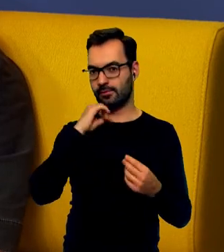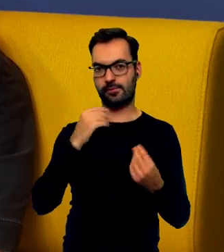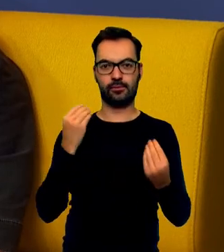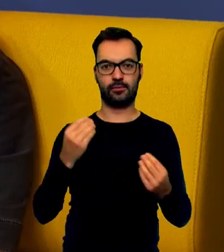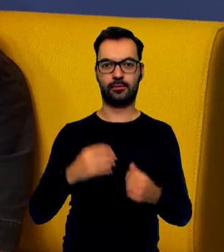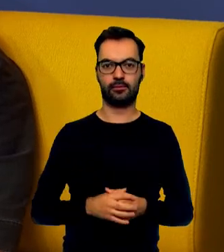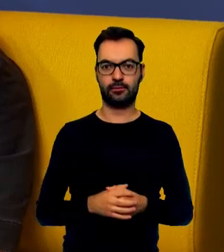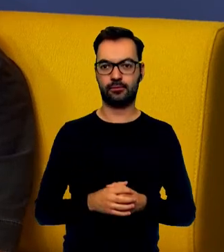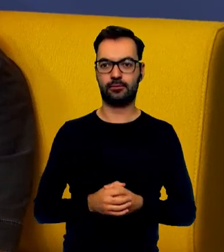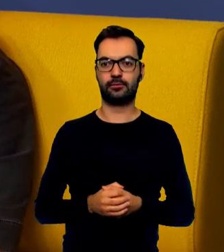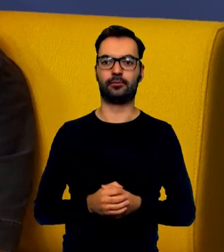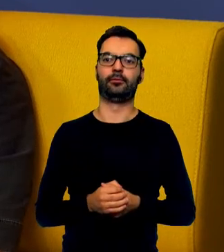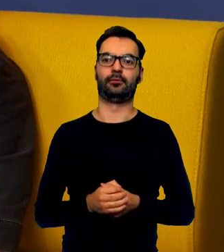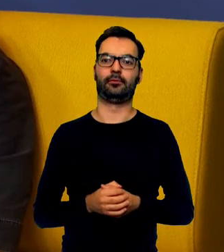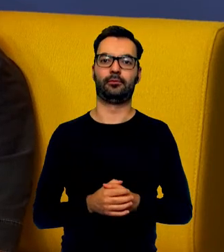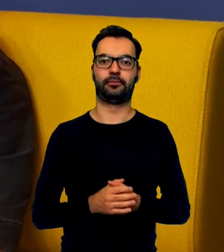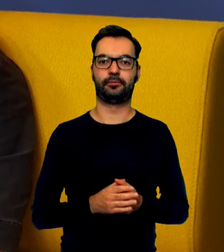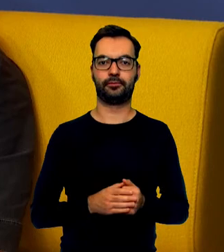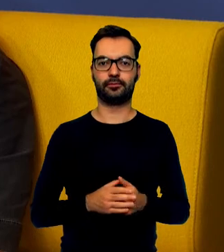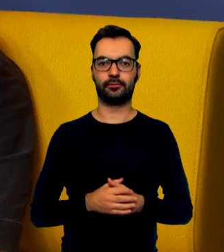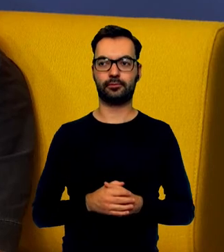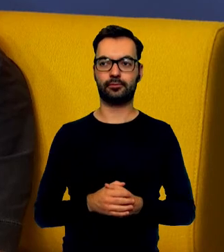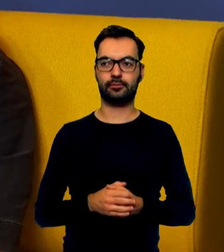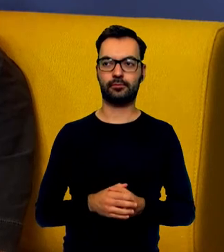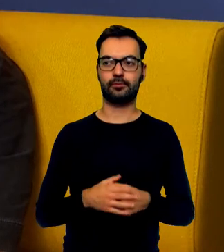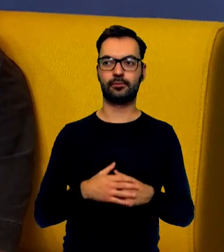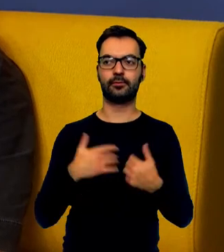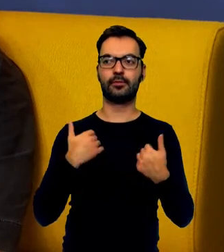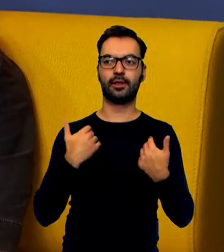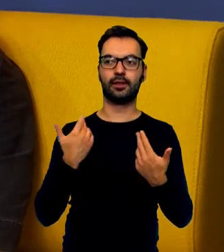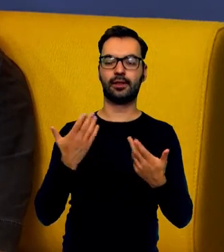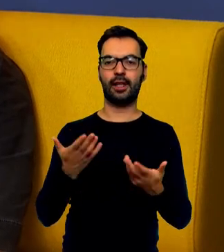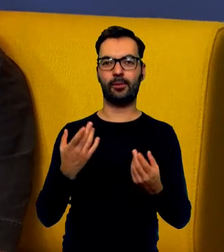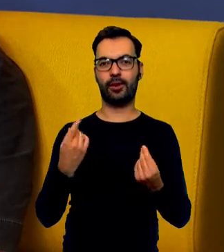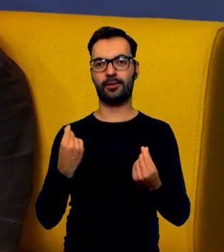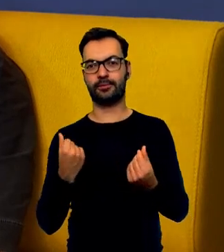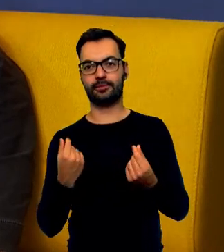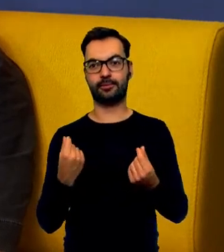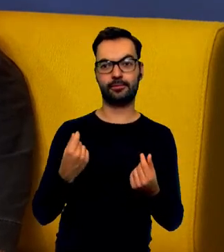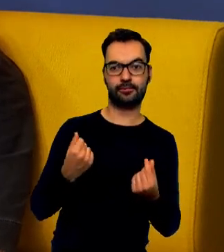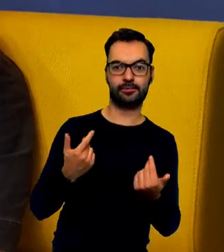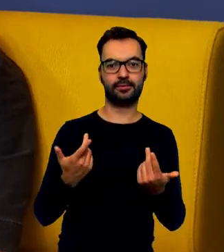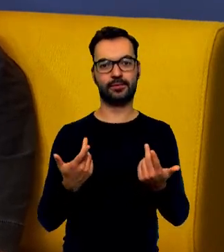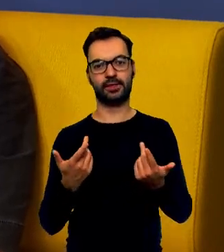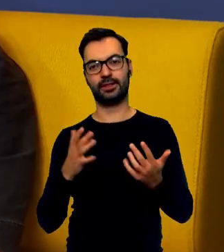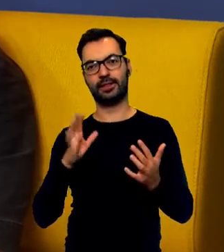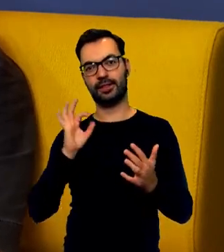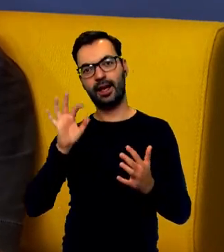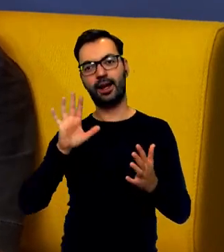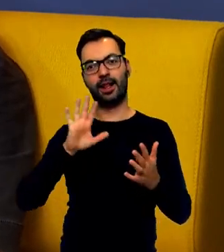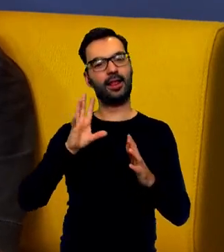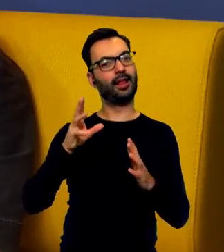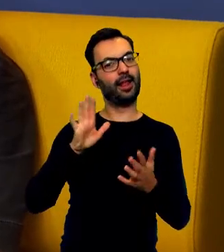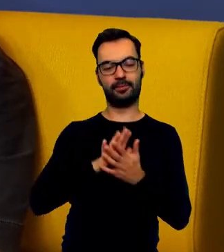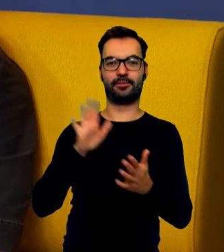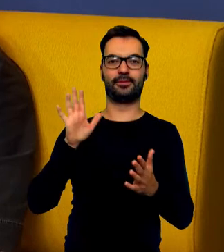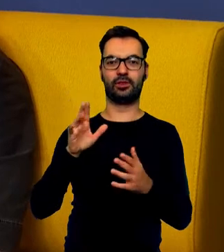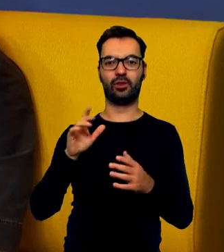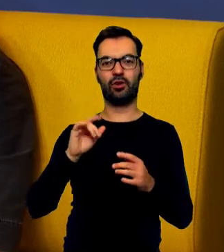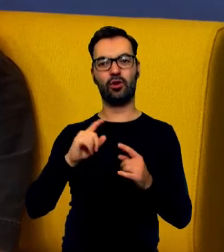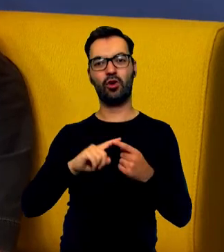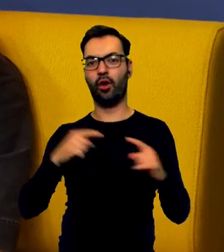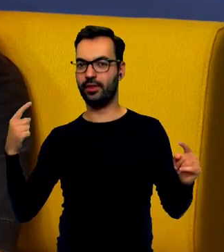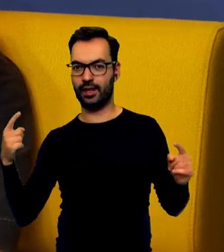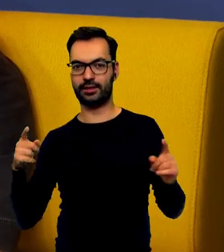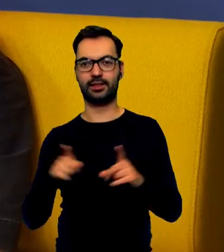niezwykła. Muszę powiedzieć, że nadała też jakiś zupełnie inny, swoisty, specyficzny kontekst i jakość